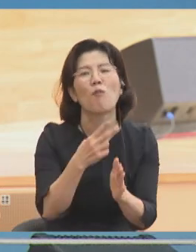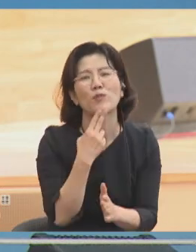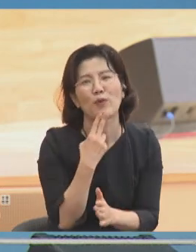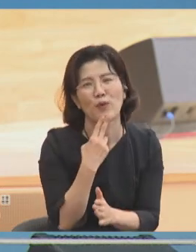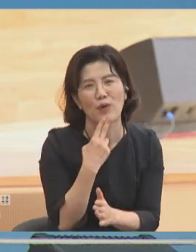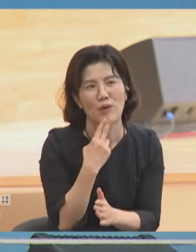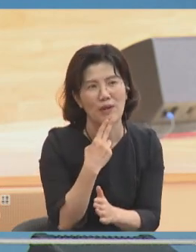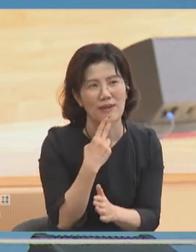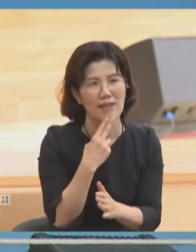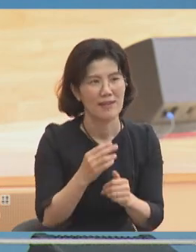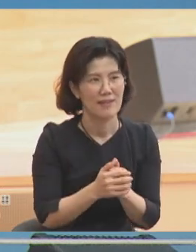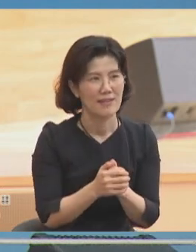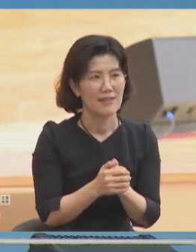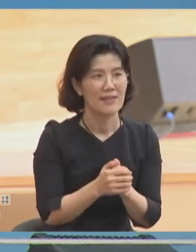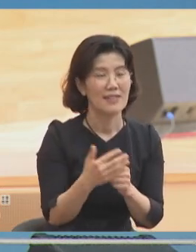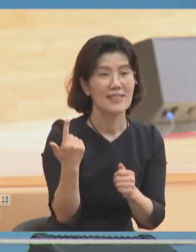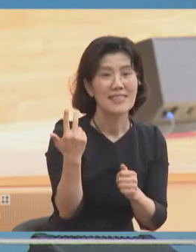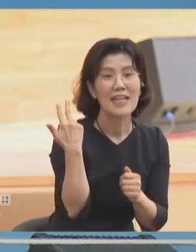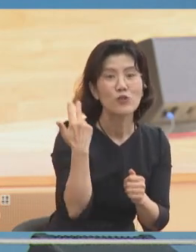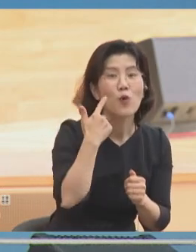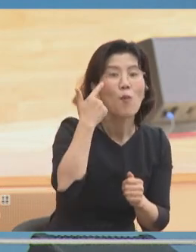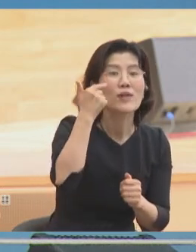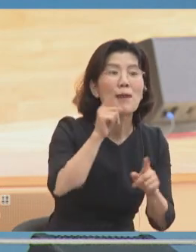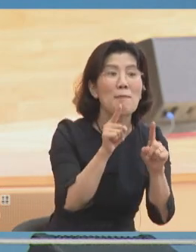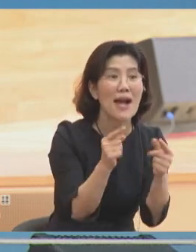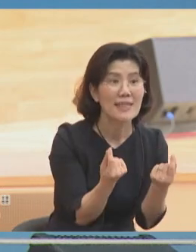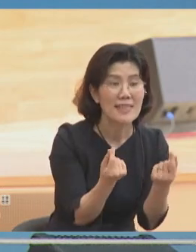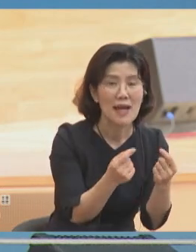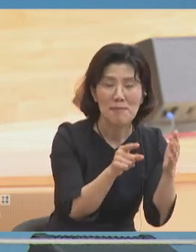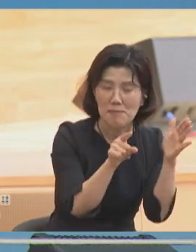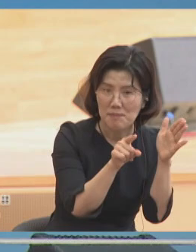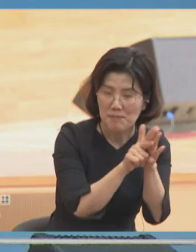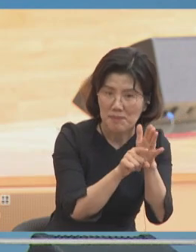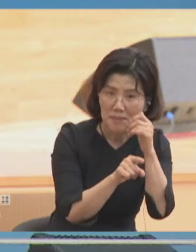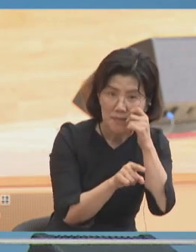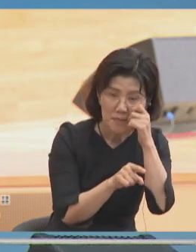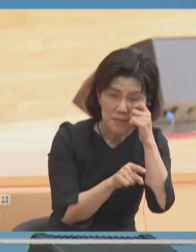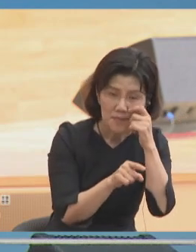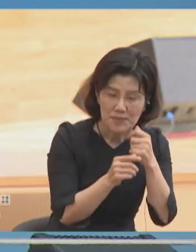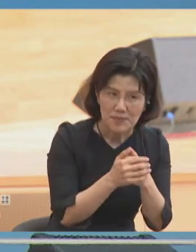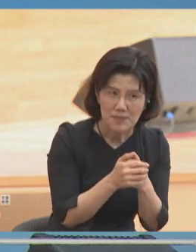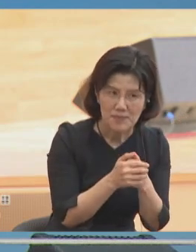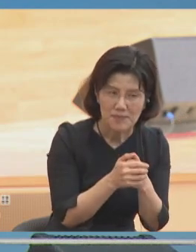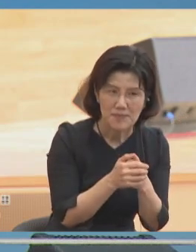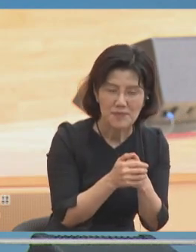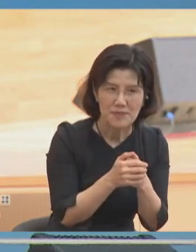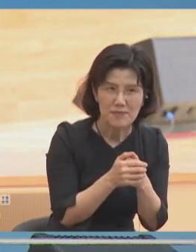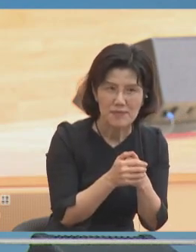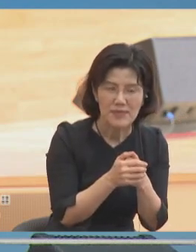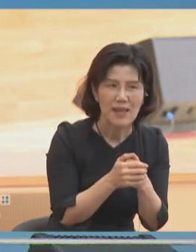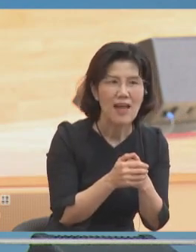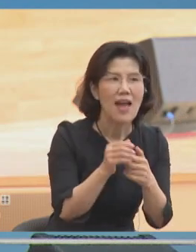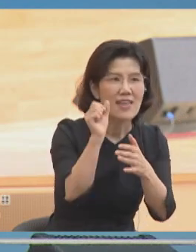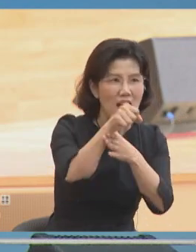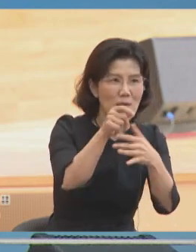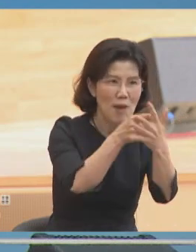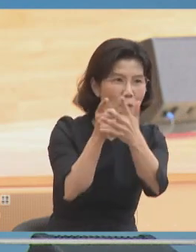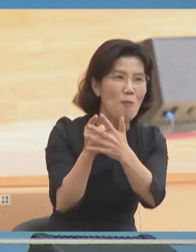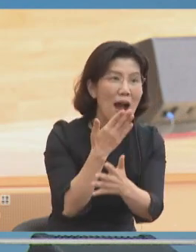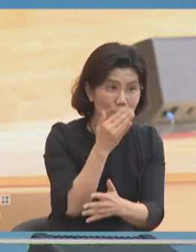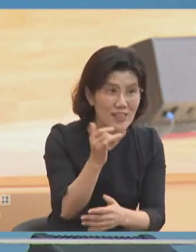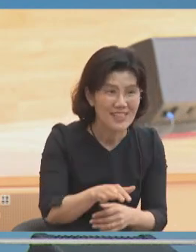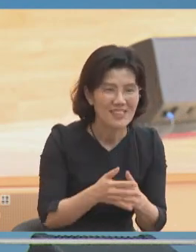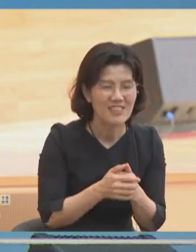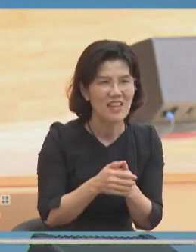우리 지난주일 담임 목사님의 설교처럼 믿음은 그 삶을 열매를 보면 아는데이 야곱의 열매는 어떻습니까 진짜 믿음